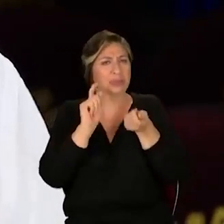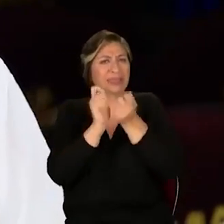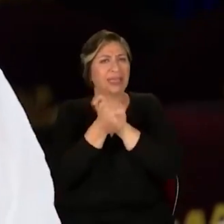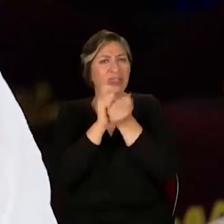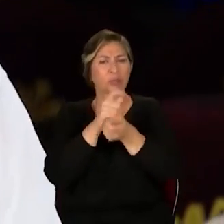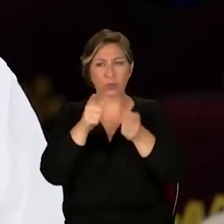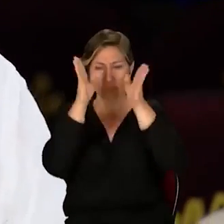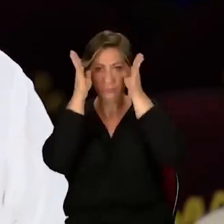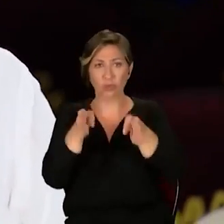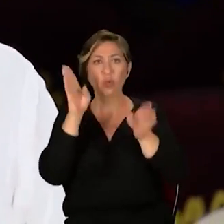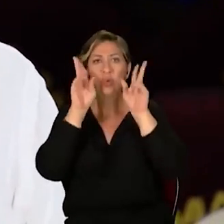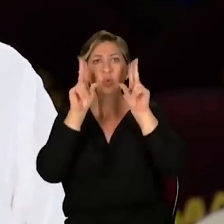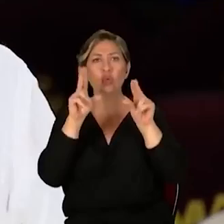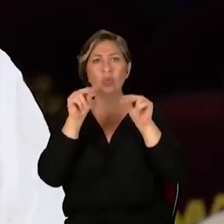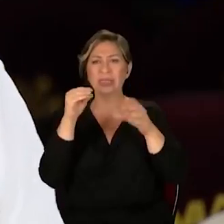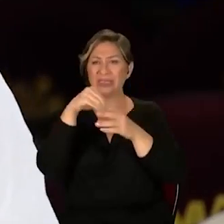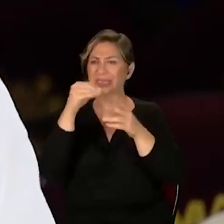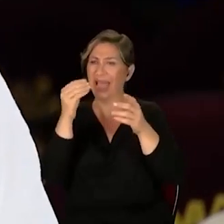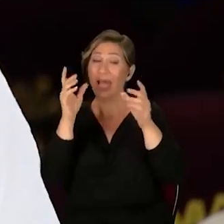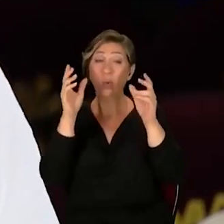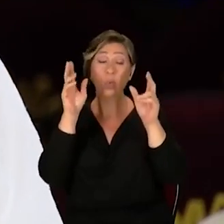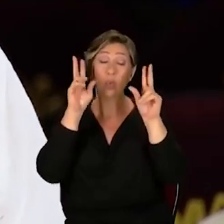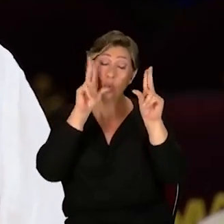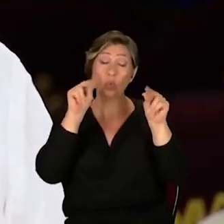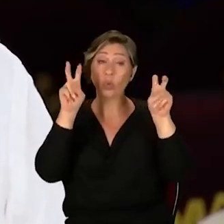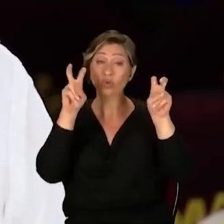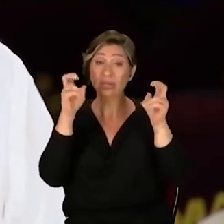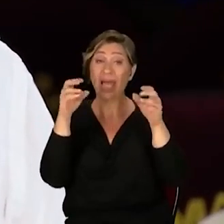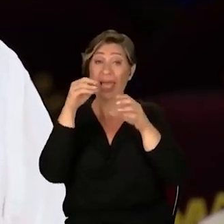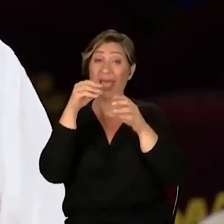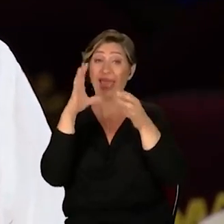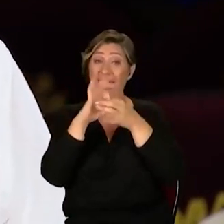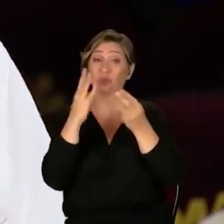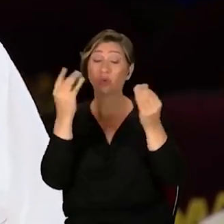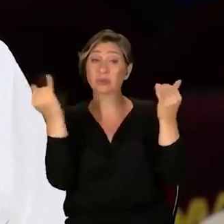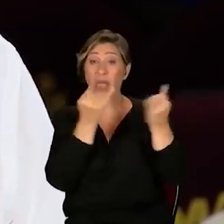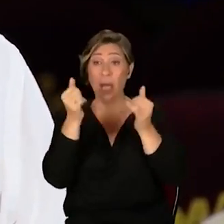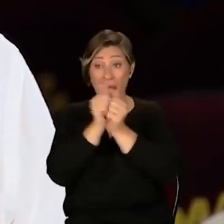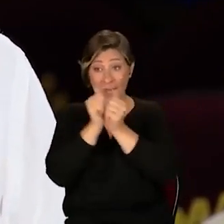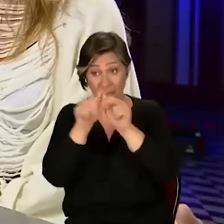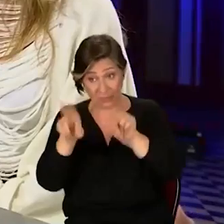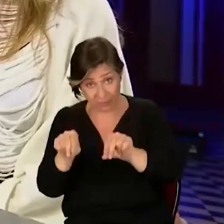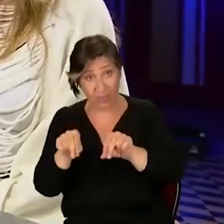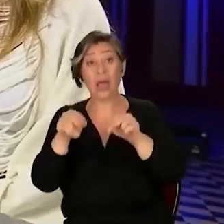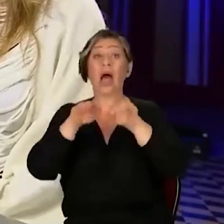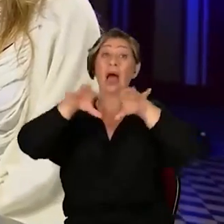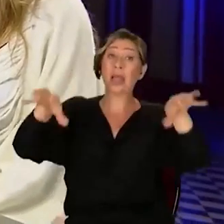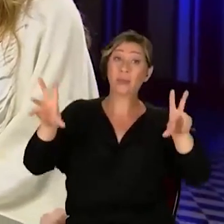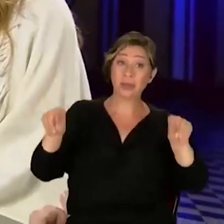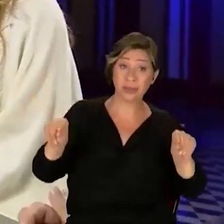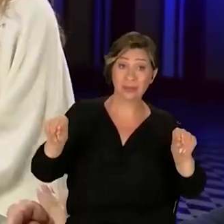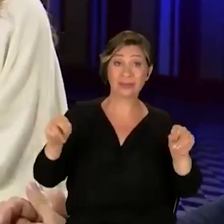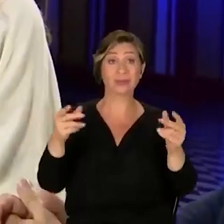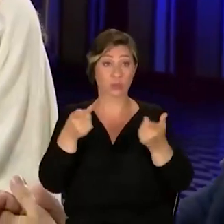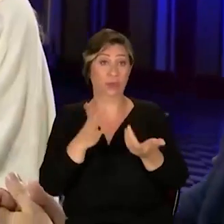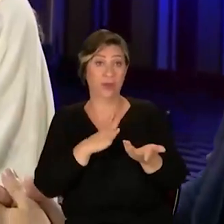Böyle uykuyla ilgili çok tartışma var. Mesela yataklı aynı yatakta mı yatmalı, ayrı mı yatmalı da var. Tam burada